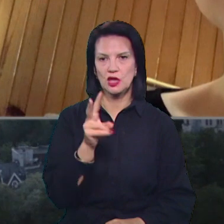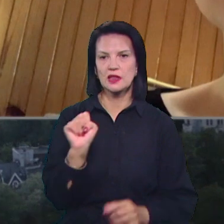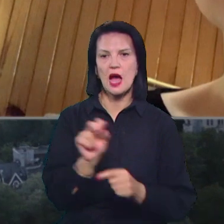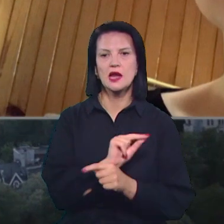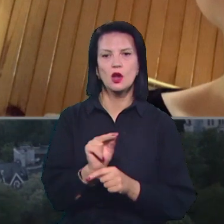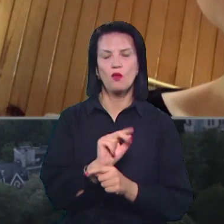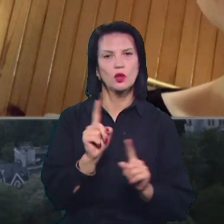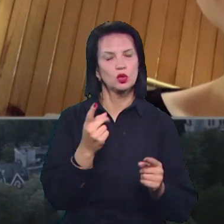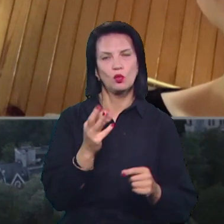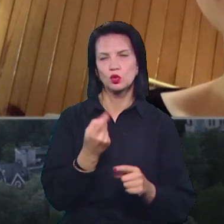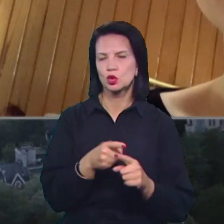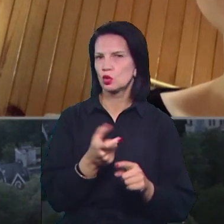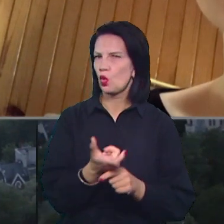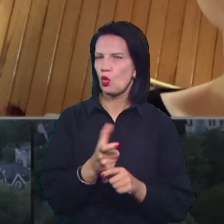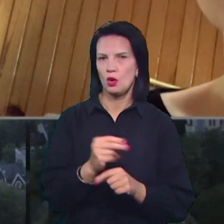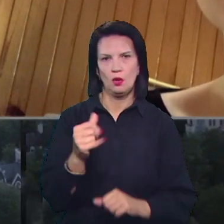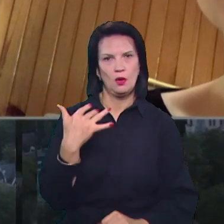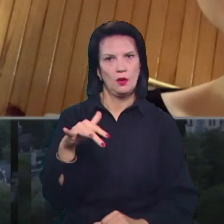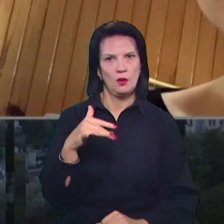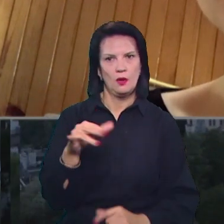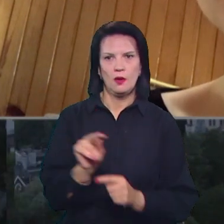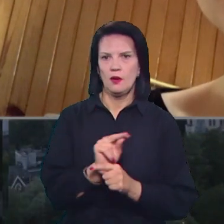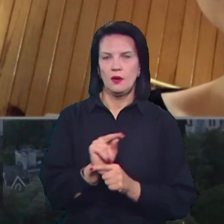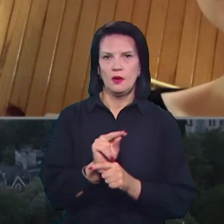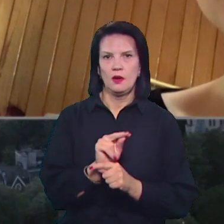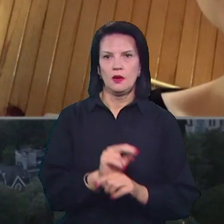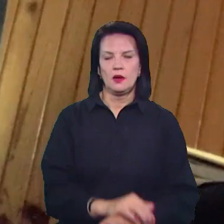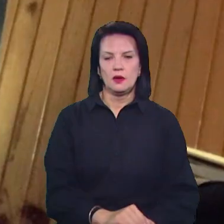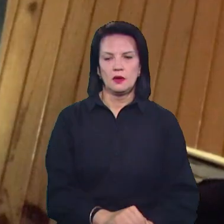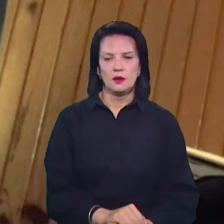це досить дороговартісні процедури?